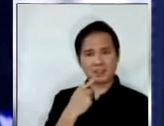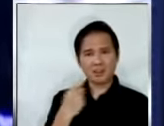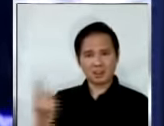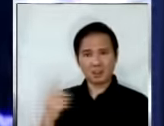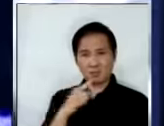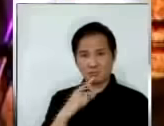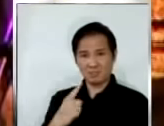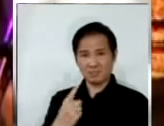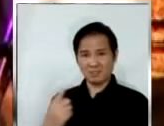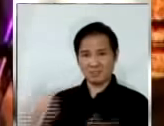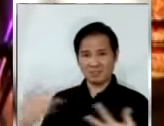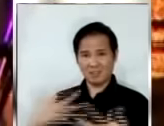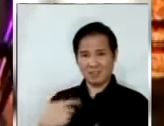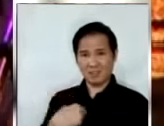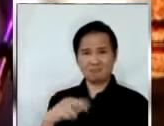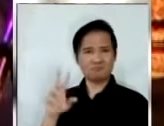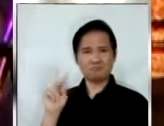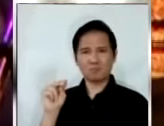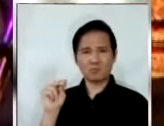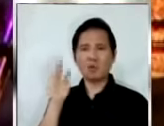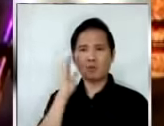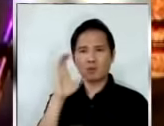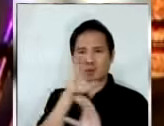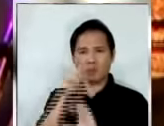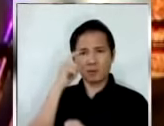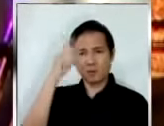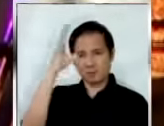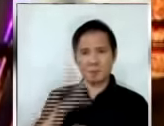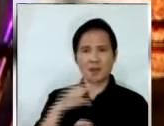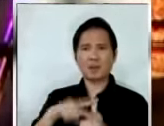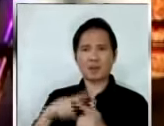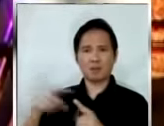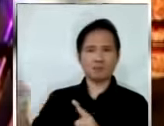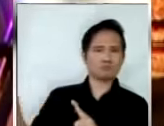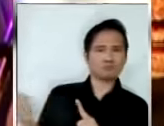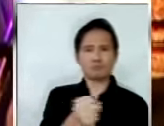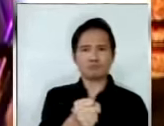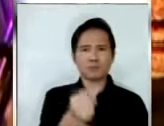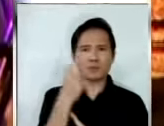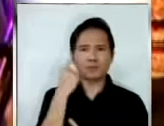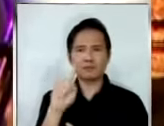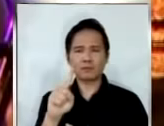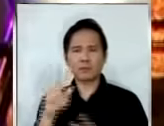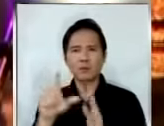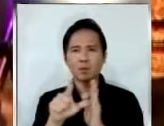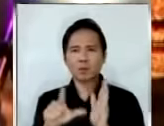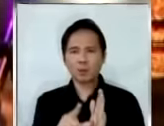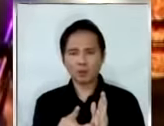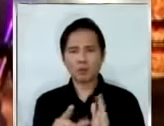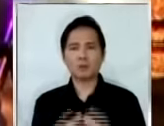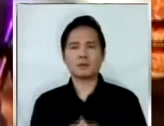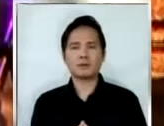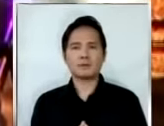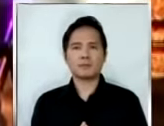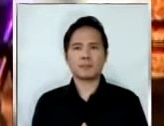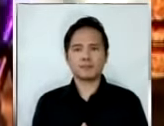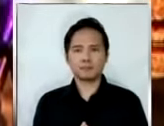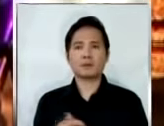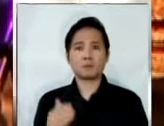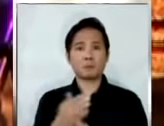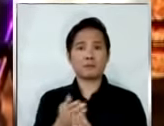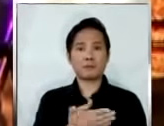sa batas. Sabi pa ng megastar, anak siya ni Pablo Cuneta, ang yumaong dating mayor ng Pasay. Mali raw